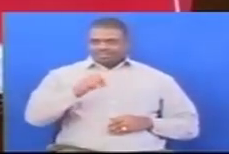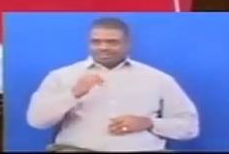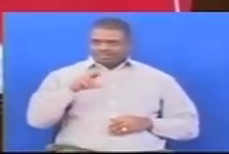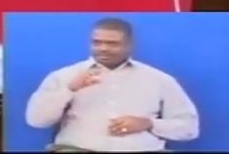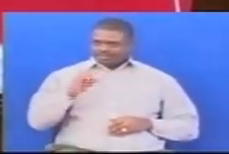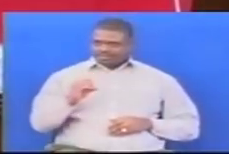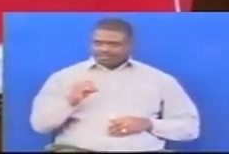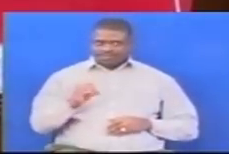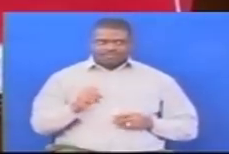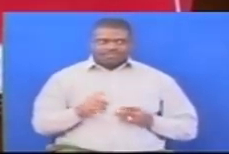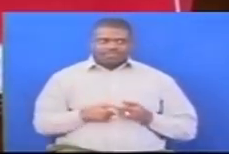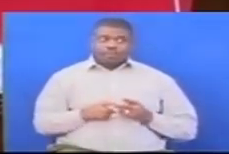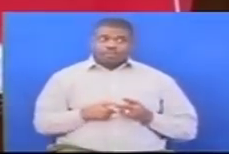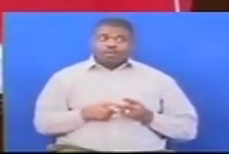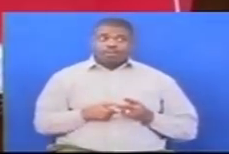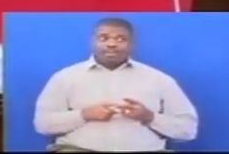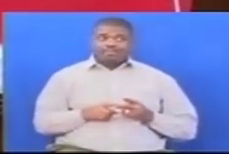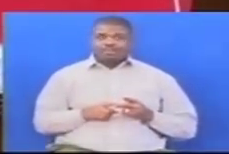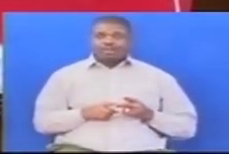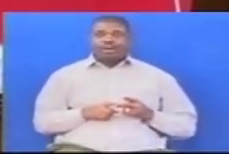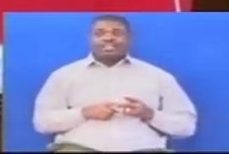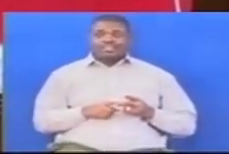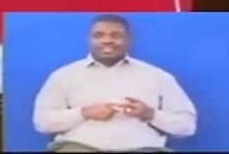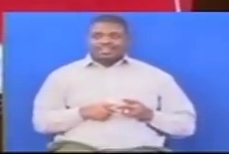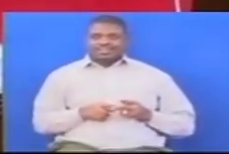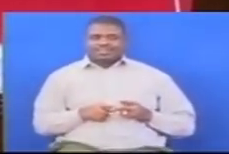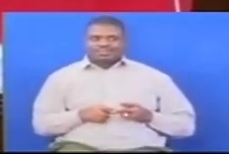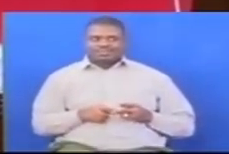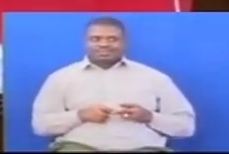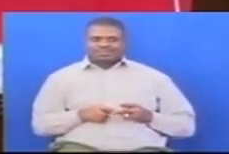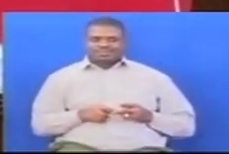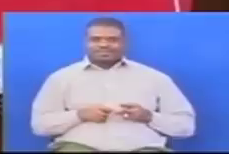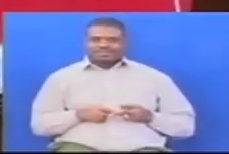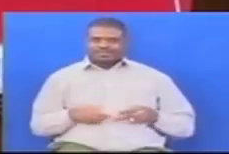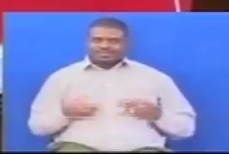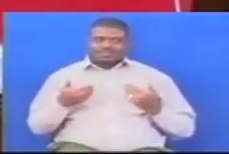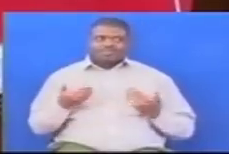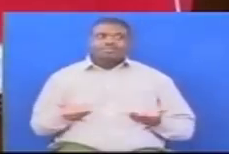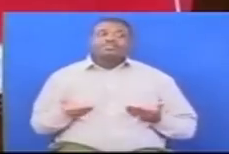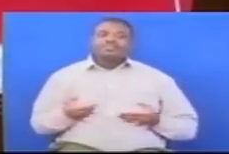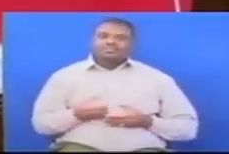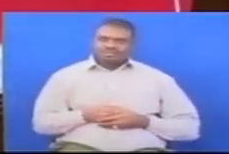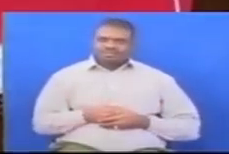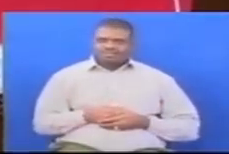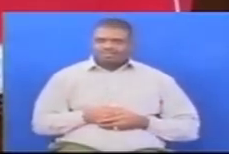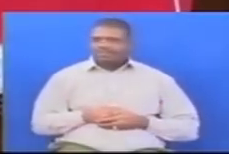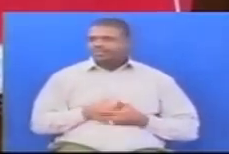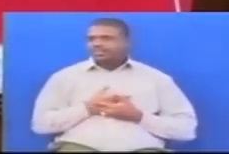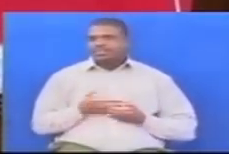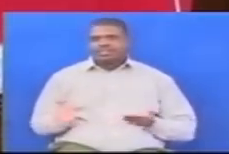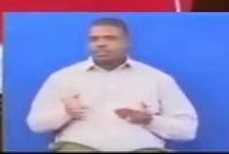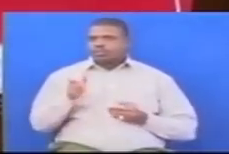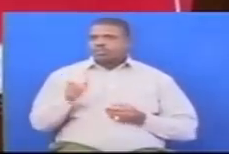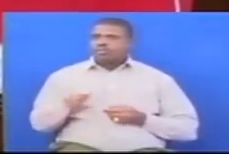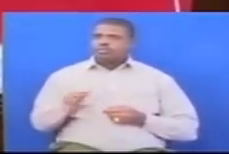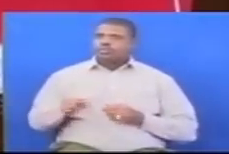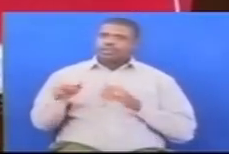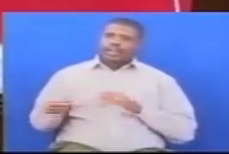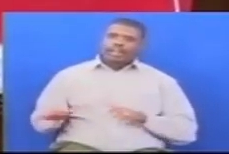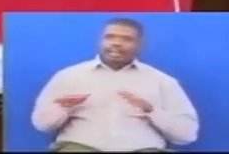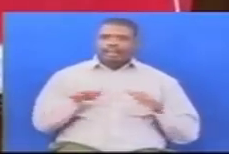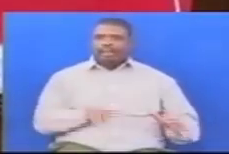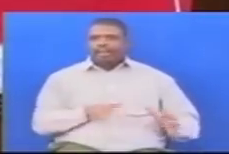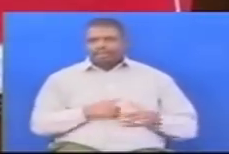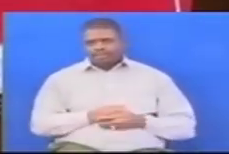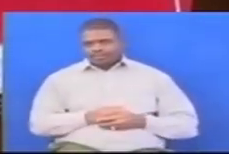kule Liele, Itindi, Tambaruka, Swaila, hawana tabisimo vya maji. Kakoma, Lunyala, hakuna tabisimo, wananchi wanahangaika.